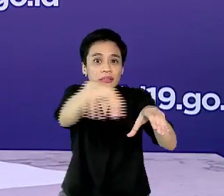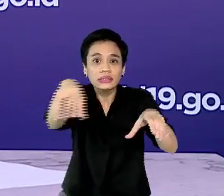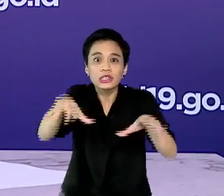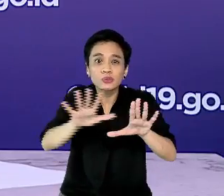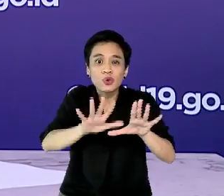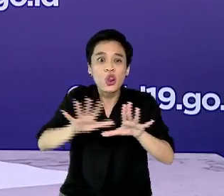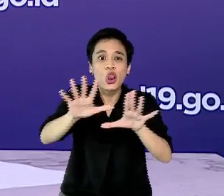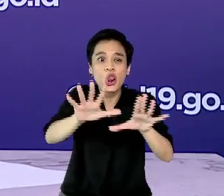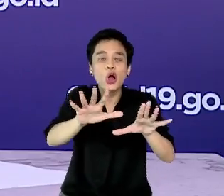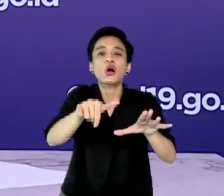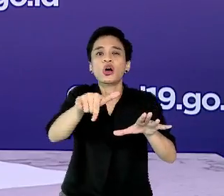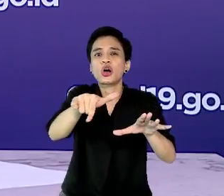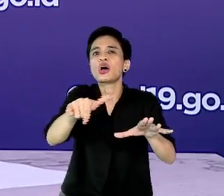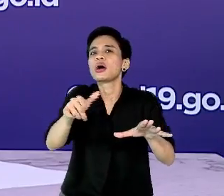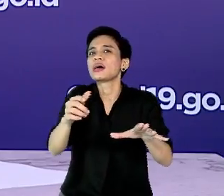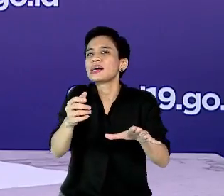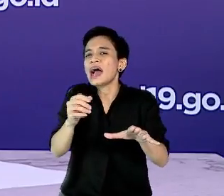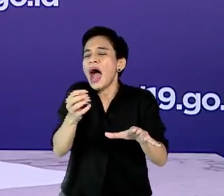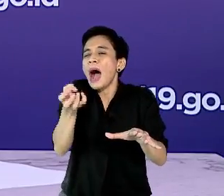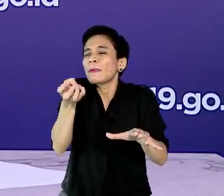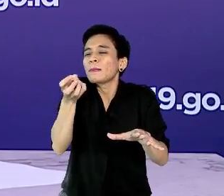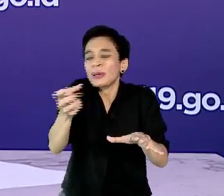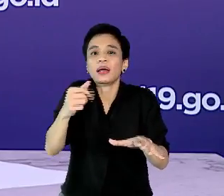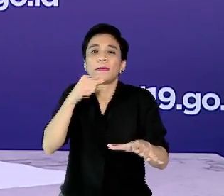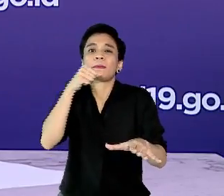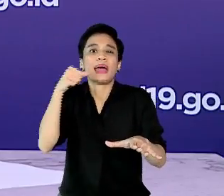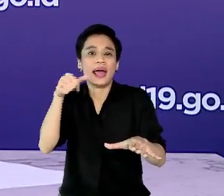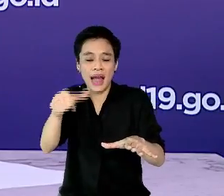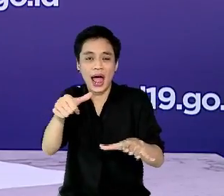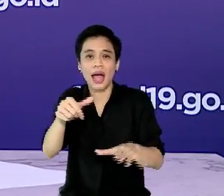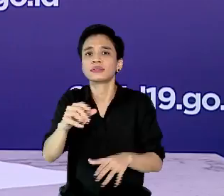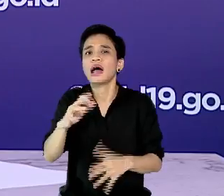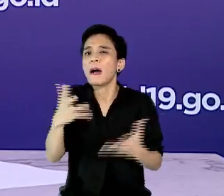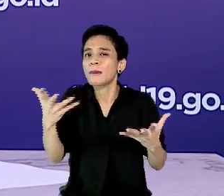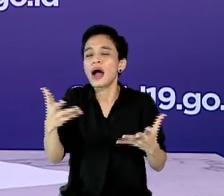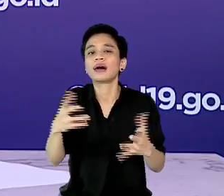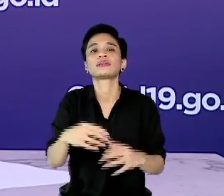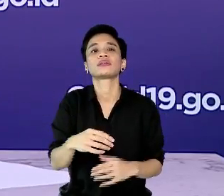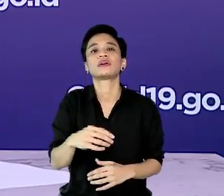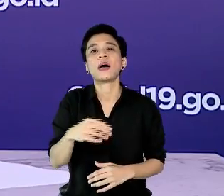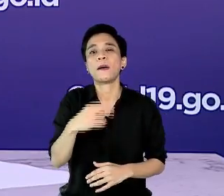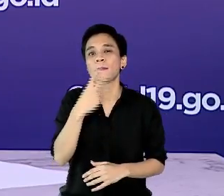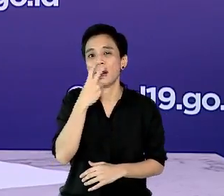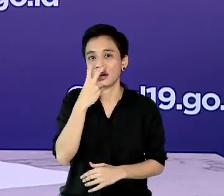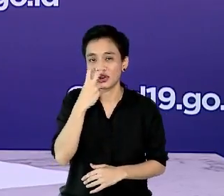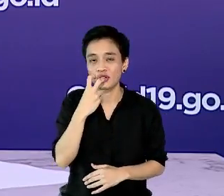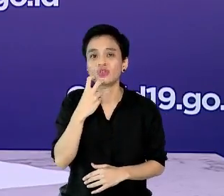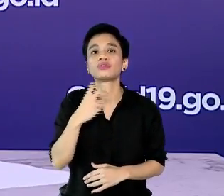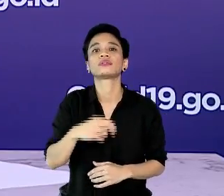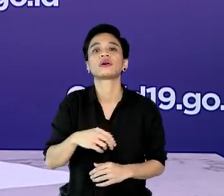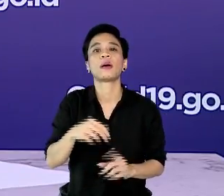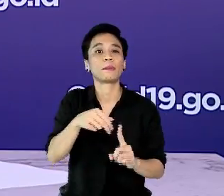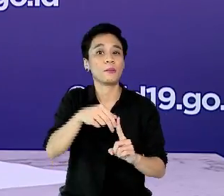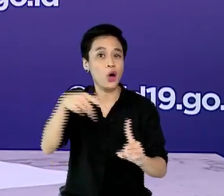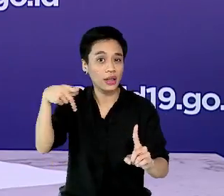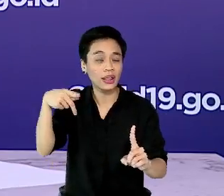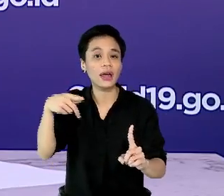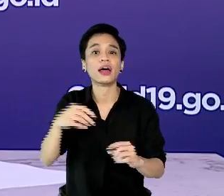hampir mendekati kabupaten kota berzona merah, diantaranya adalah Kota Bandung, Kota